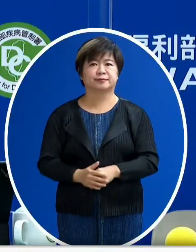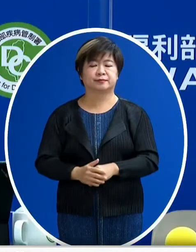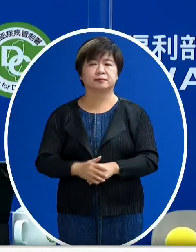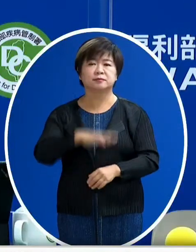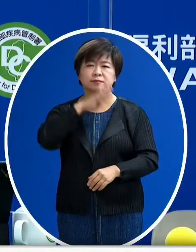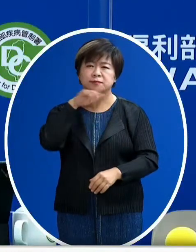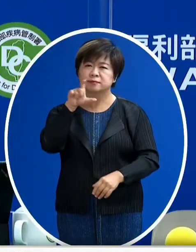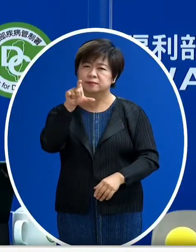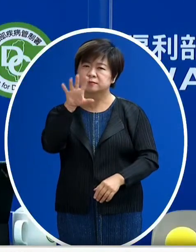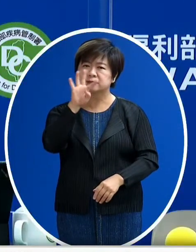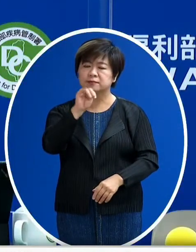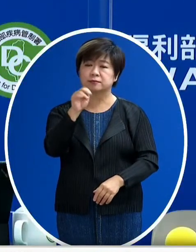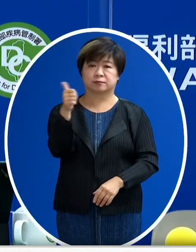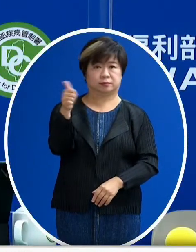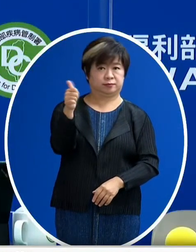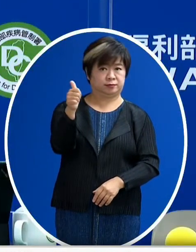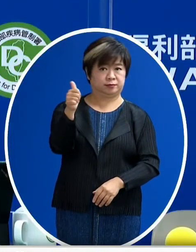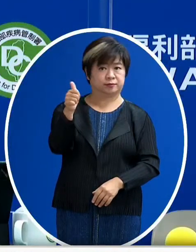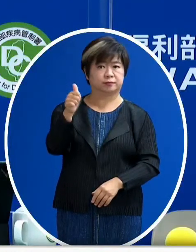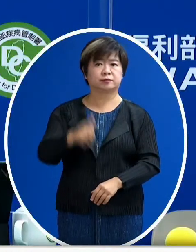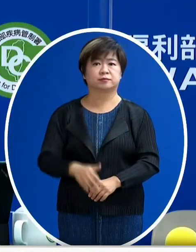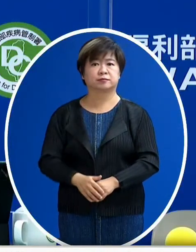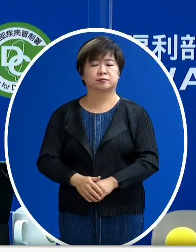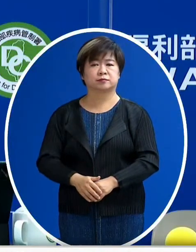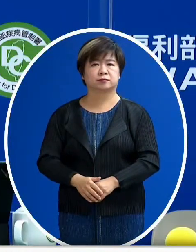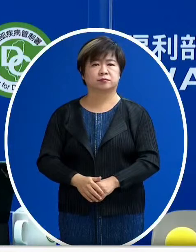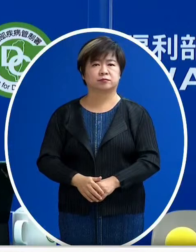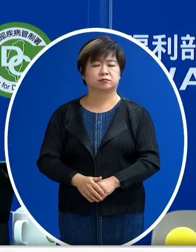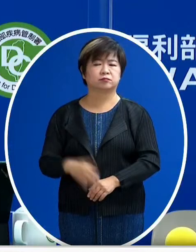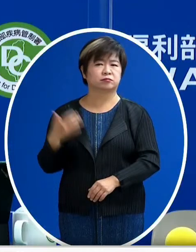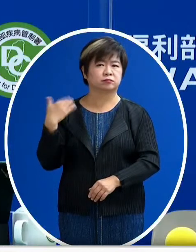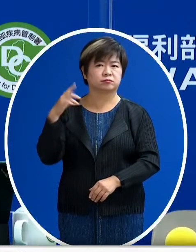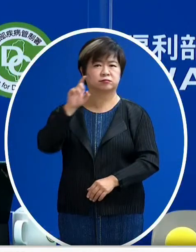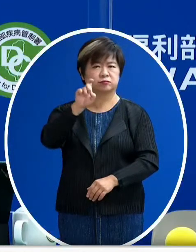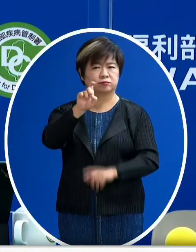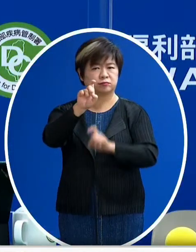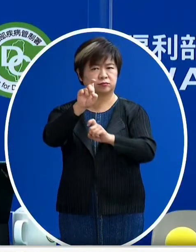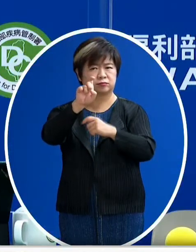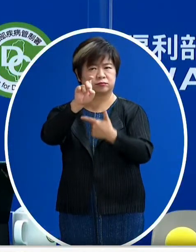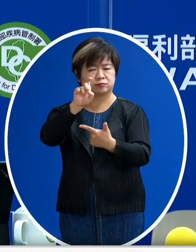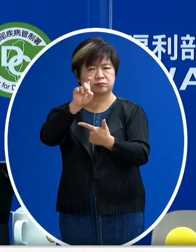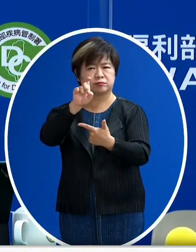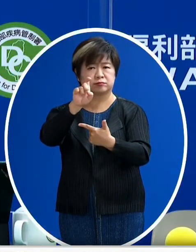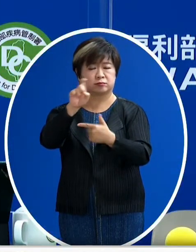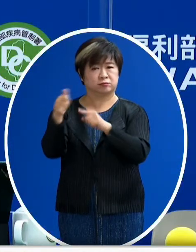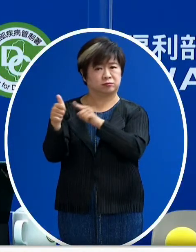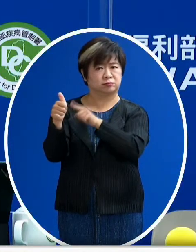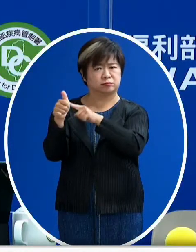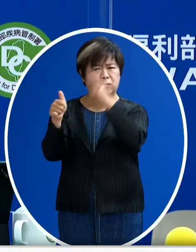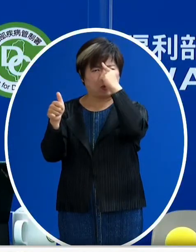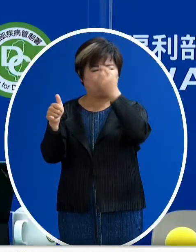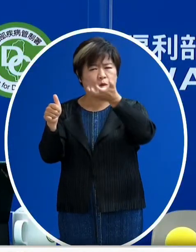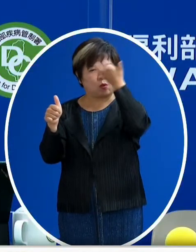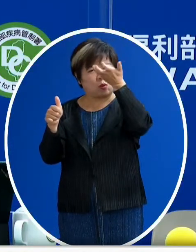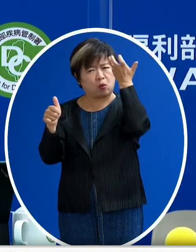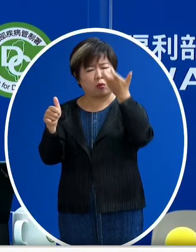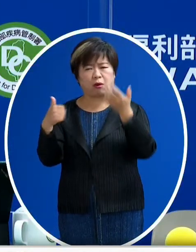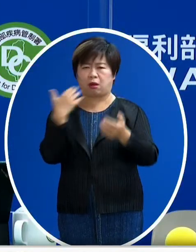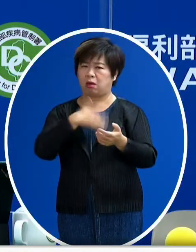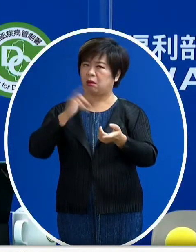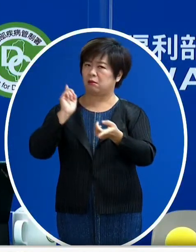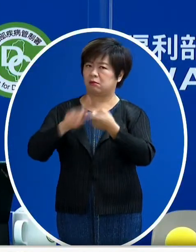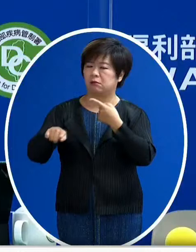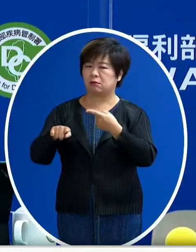是60多岁的男性。那因为10月16的时候有出现发烧等等的症